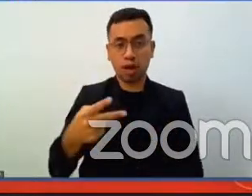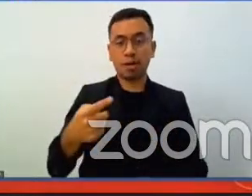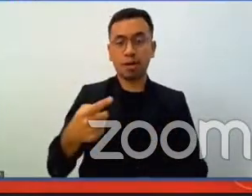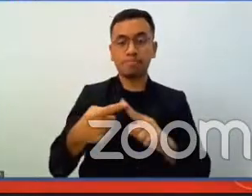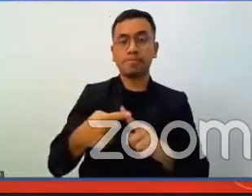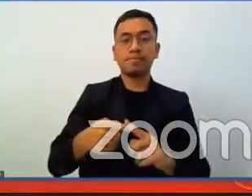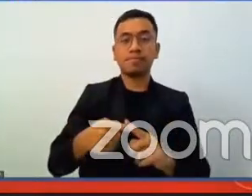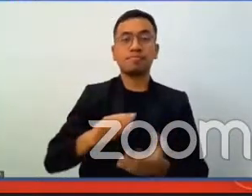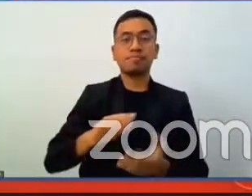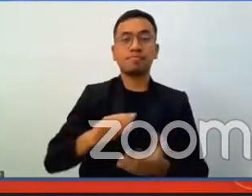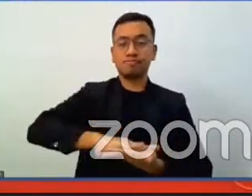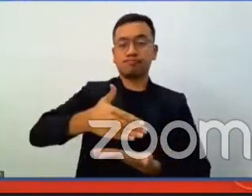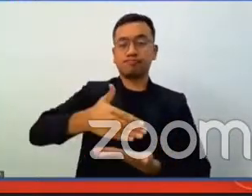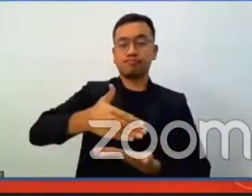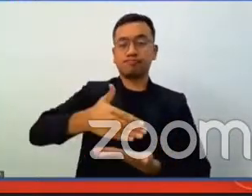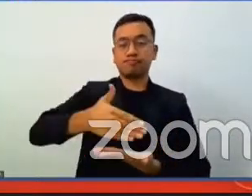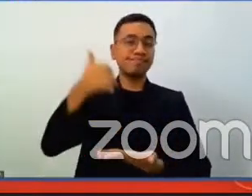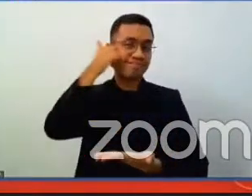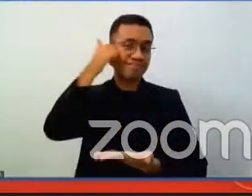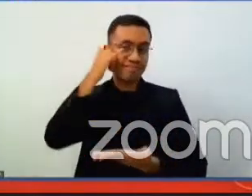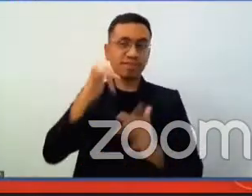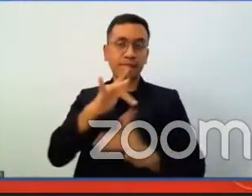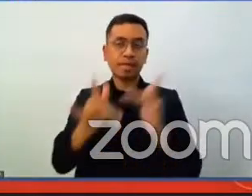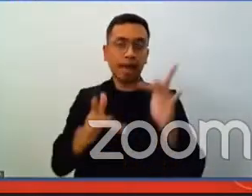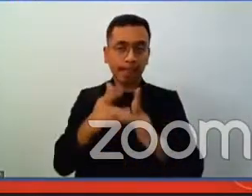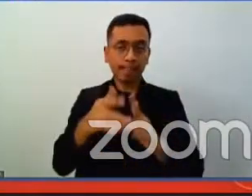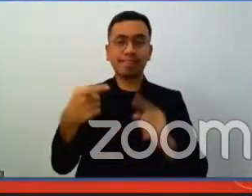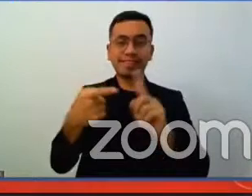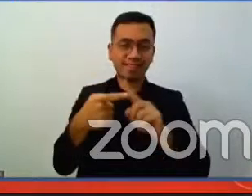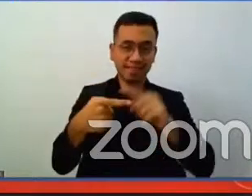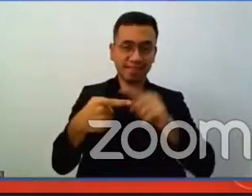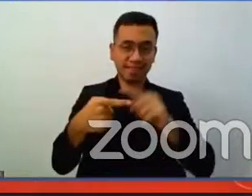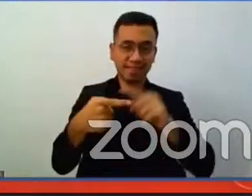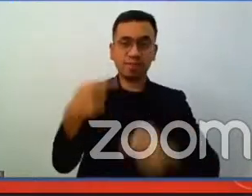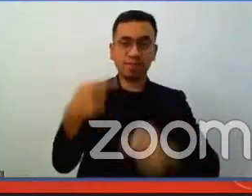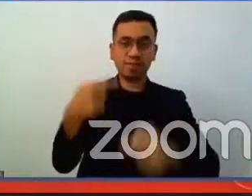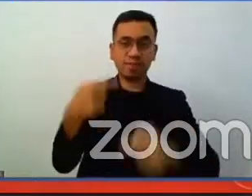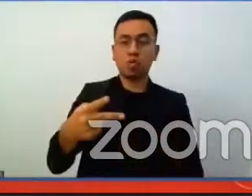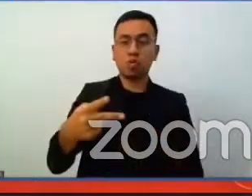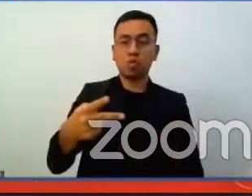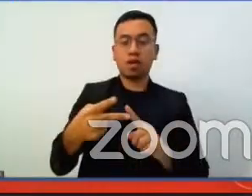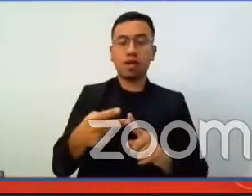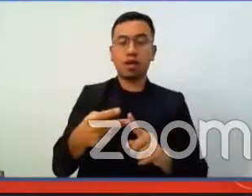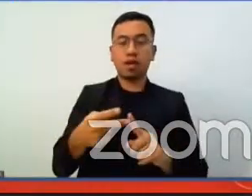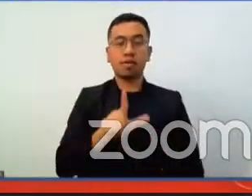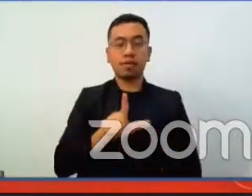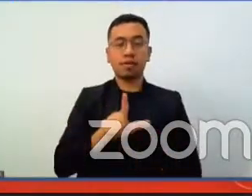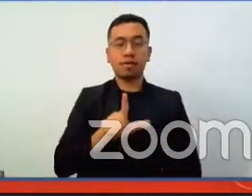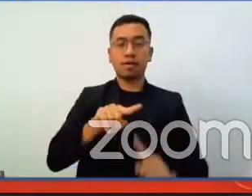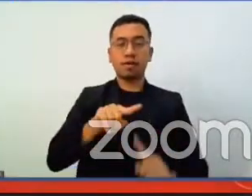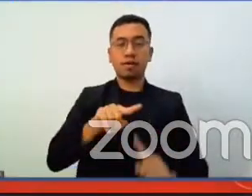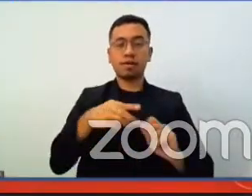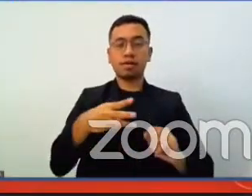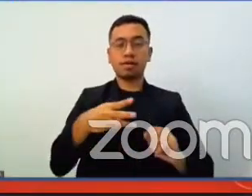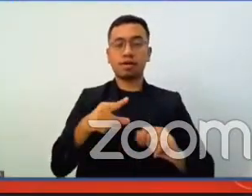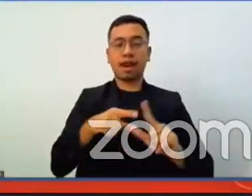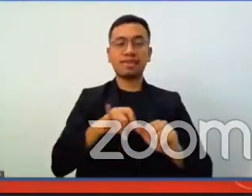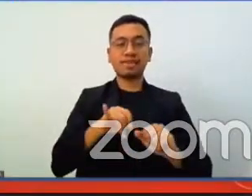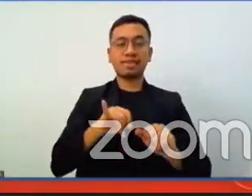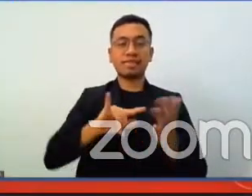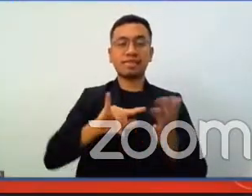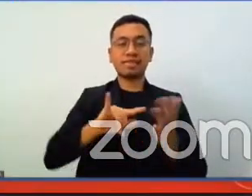ketersediaan gadget dan akses internetnya, kemudian ICT literasi anak atau literasi digital anak itu